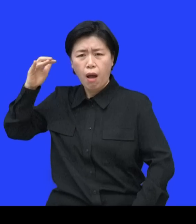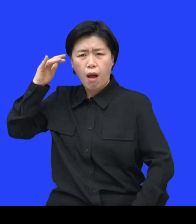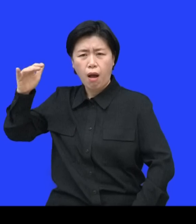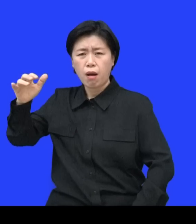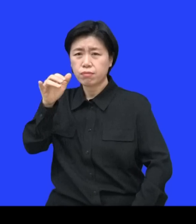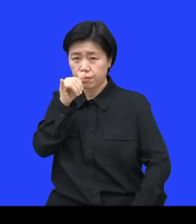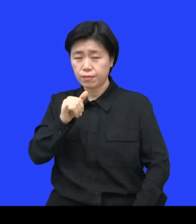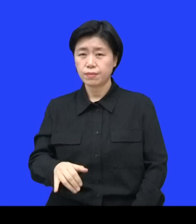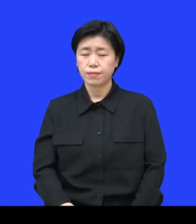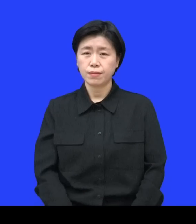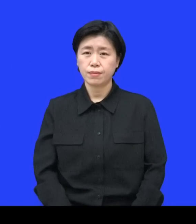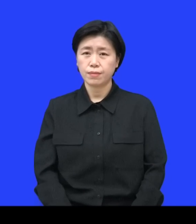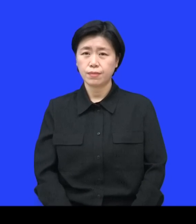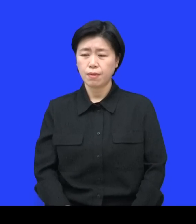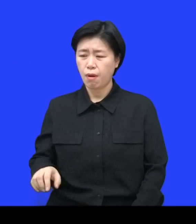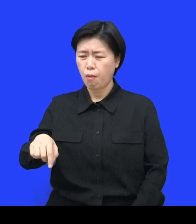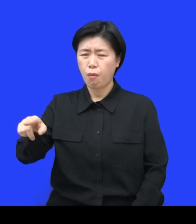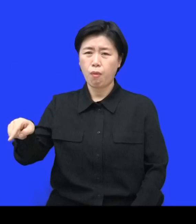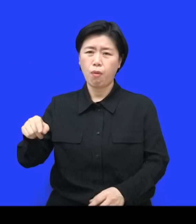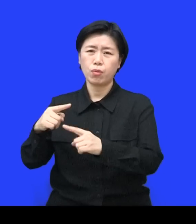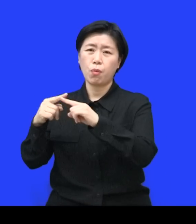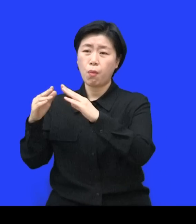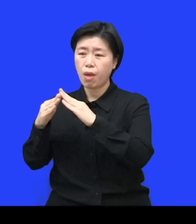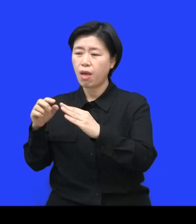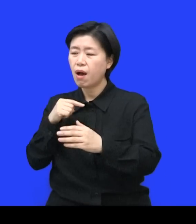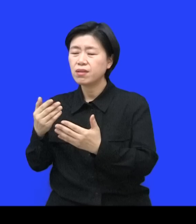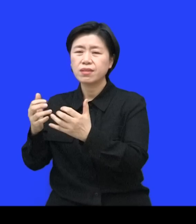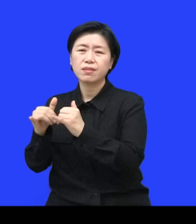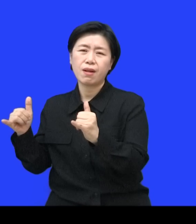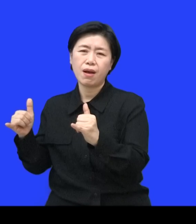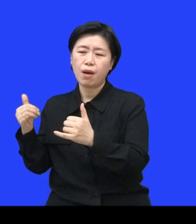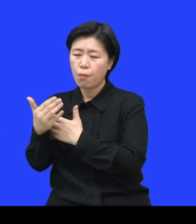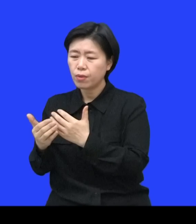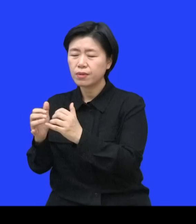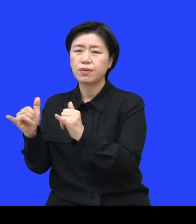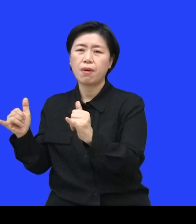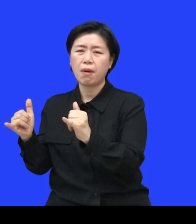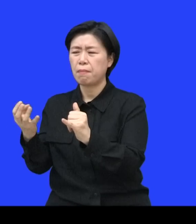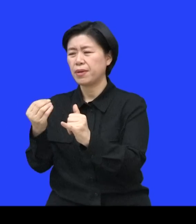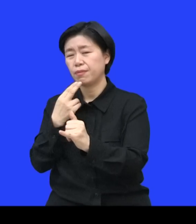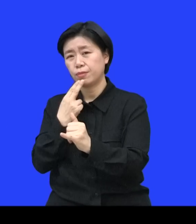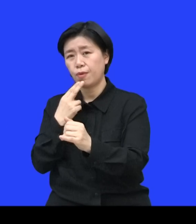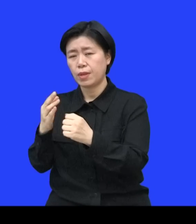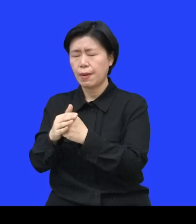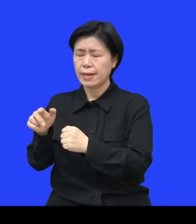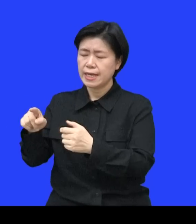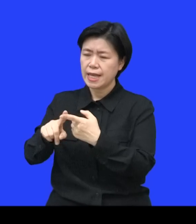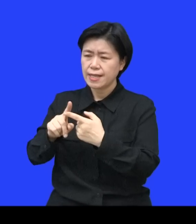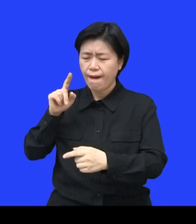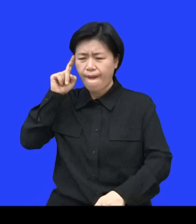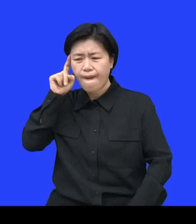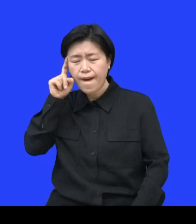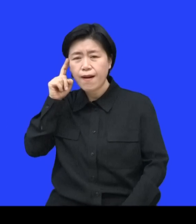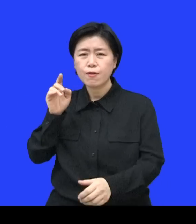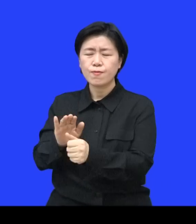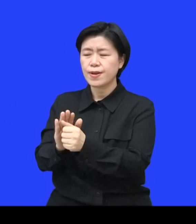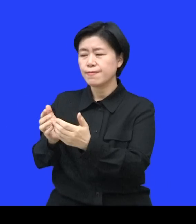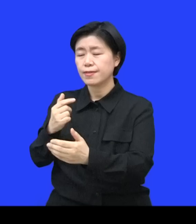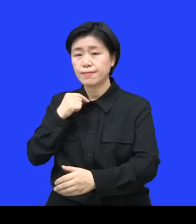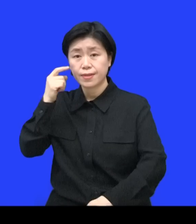마음에 걸리는 거예요. 근데 교회가 너무 어렵고 할 사람 헌신자가 없고 그러다 보니까 그 대학교 1학년 때